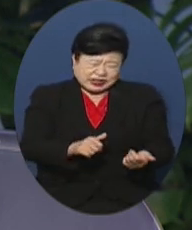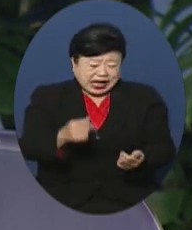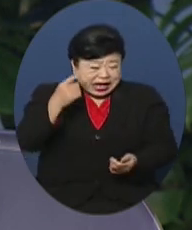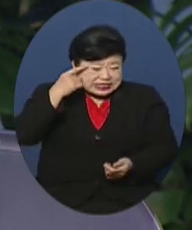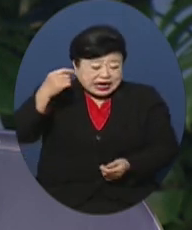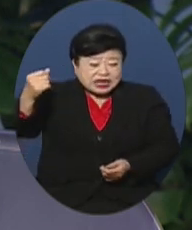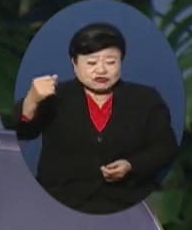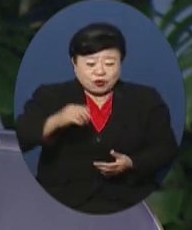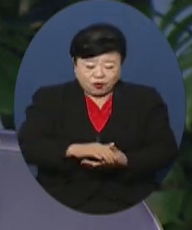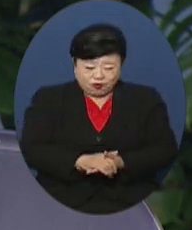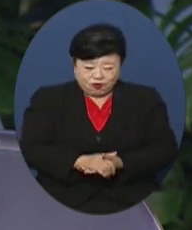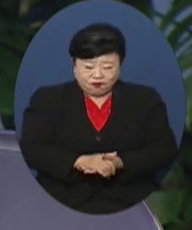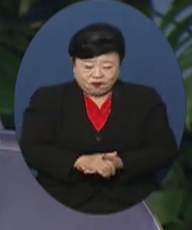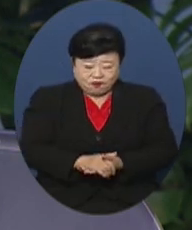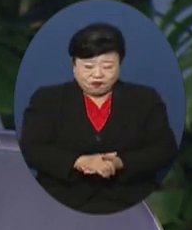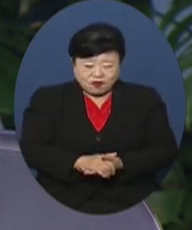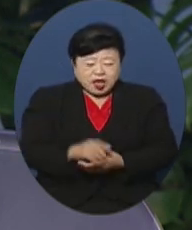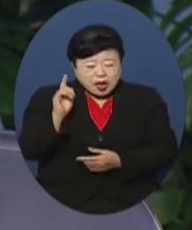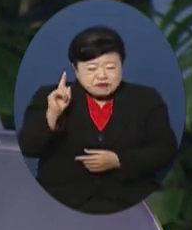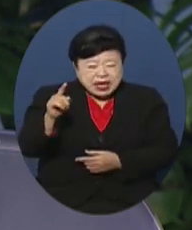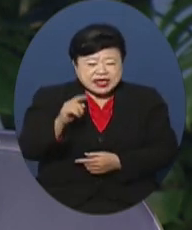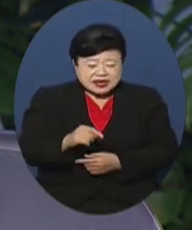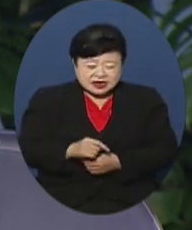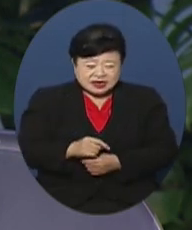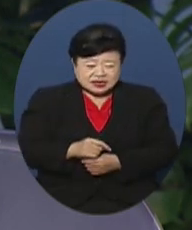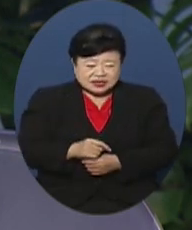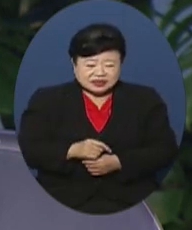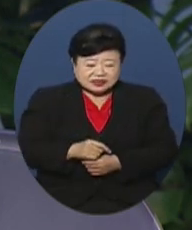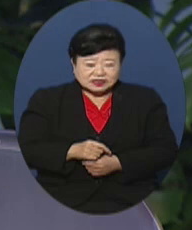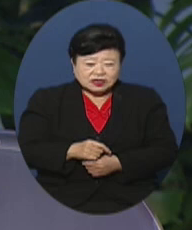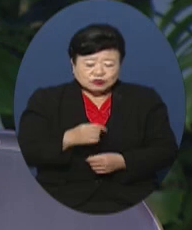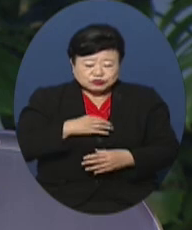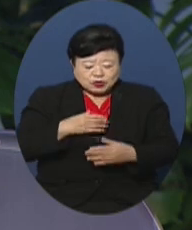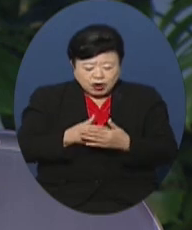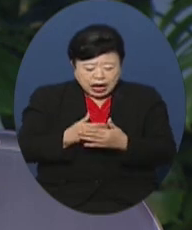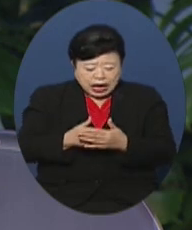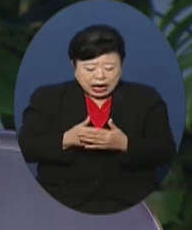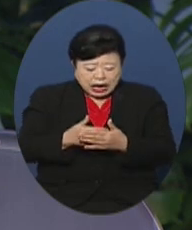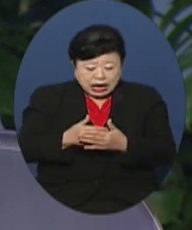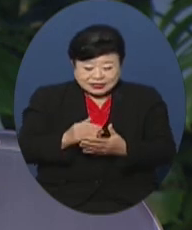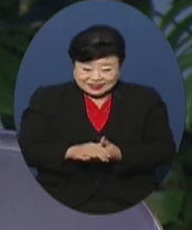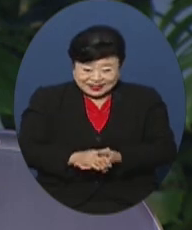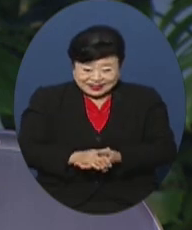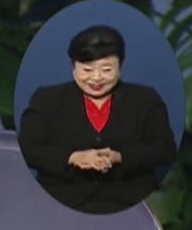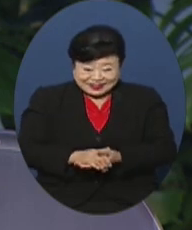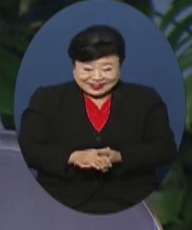하는 매일의 그런 생각이 나는,